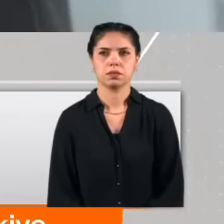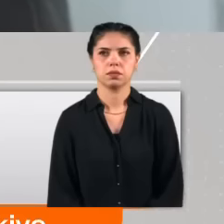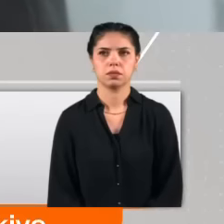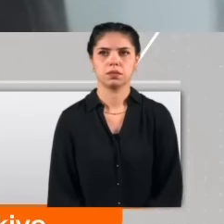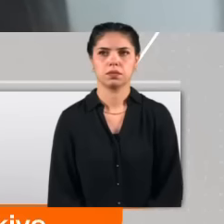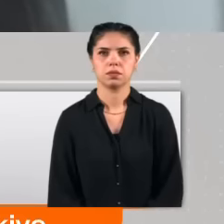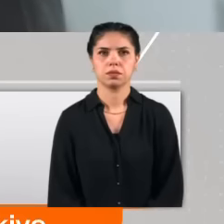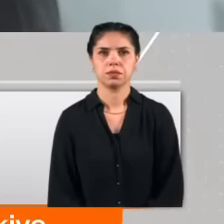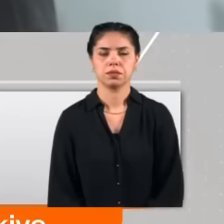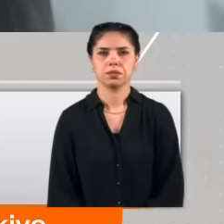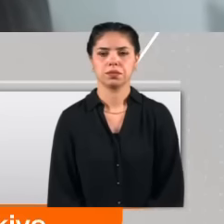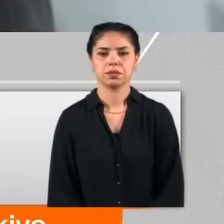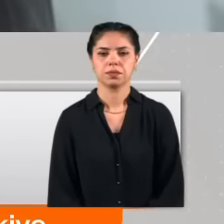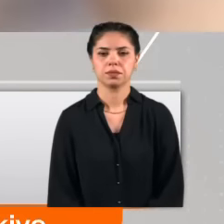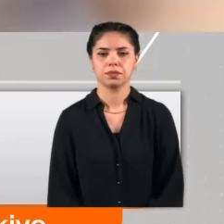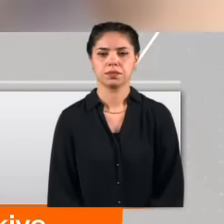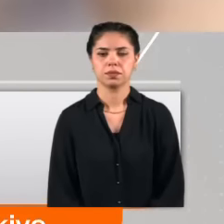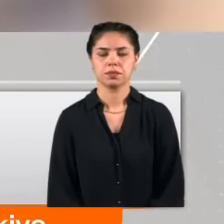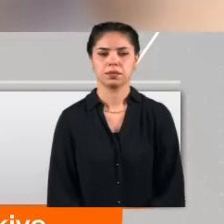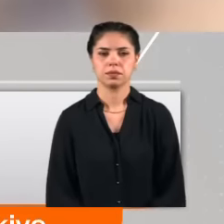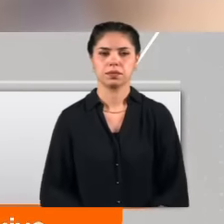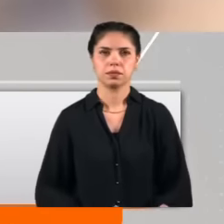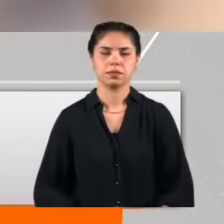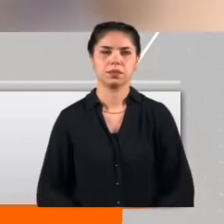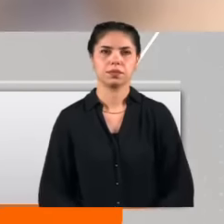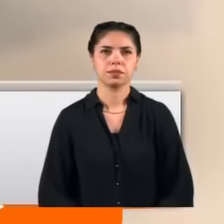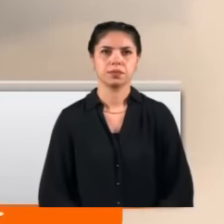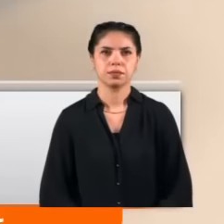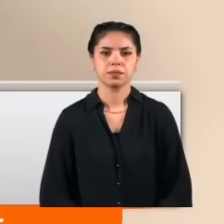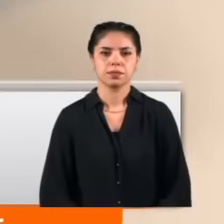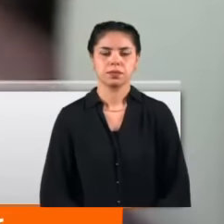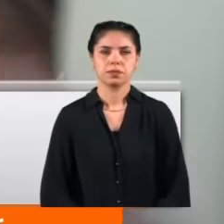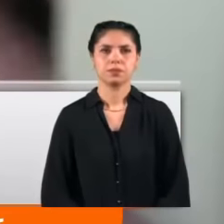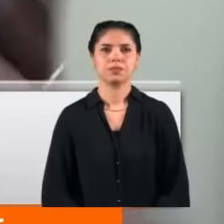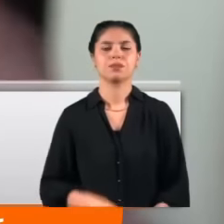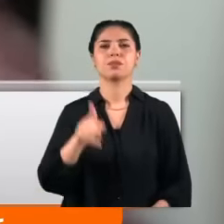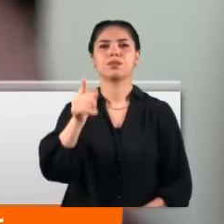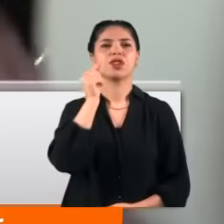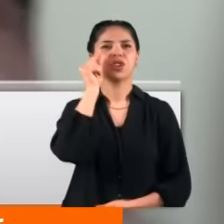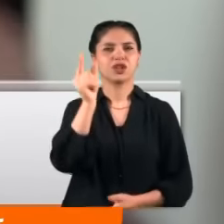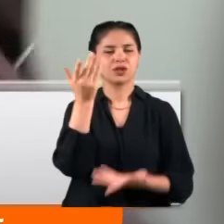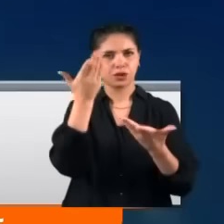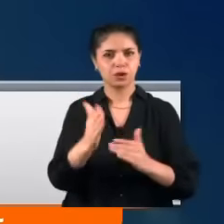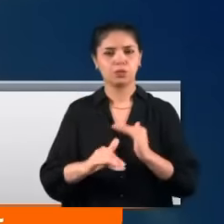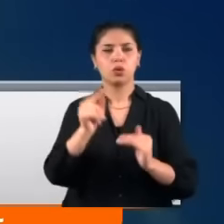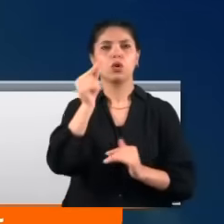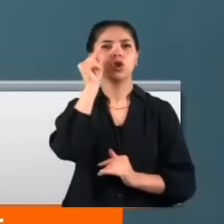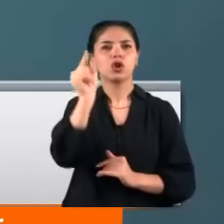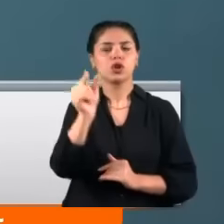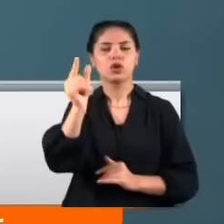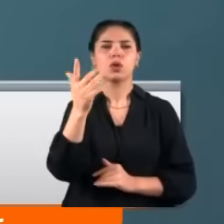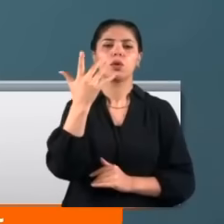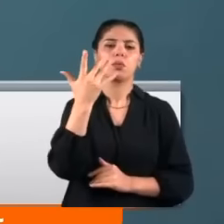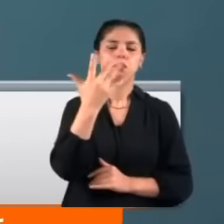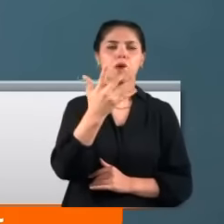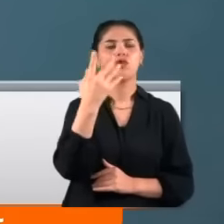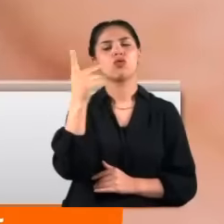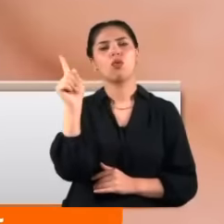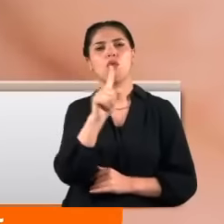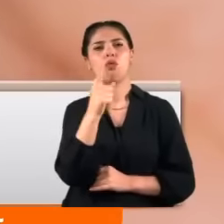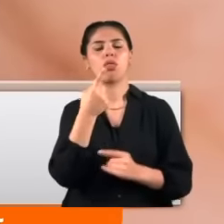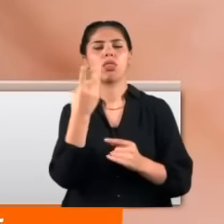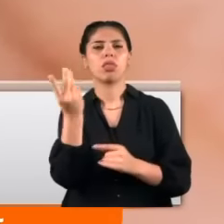ediyorlar. Yani hakim, savcı, polis bunlar bile bu işin içerisine giriyorlar. İkna ettikten sonra ise o kişilere 5-10 farklı bankadan